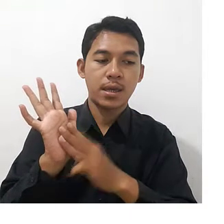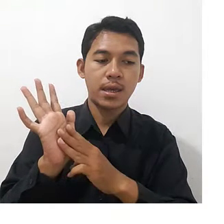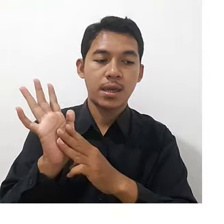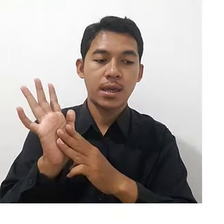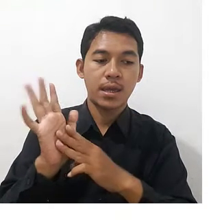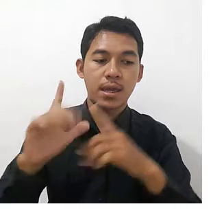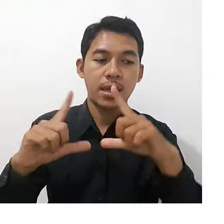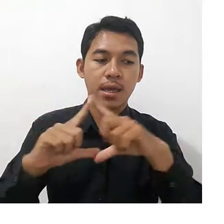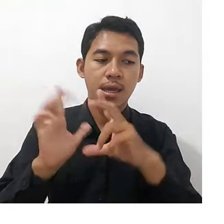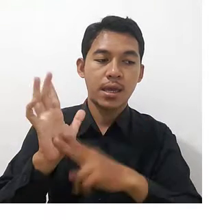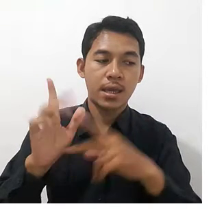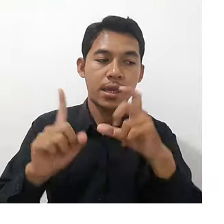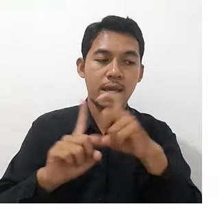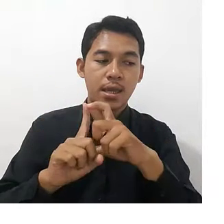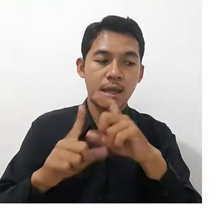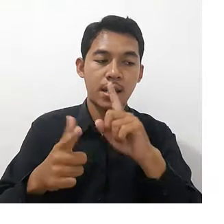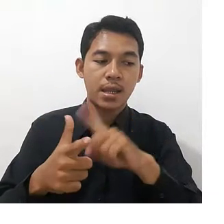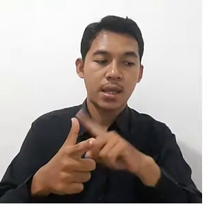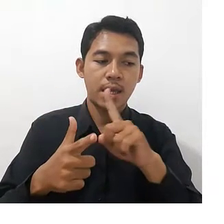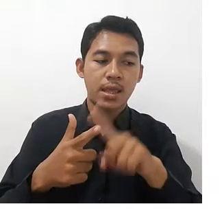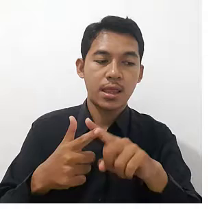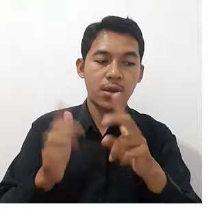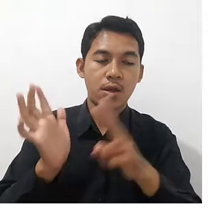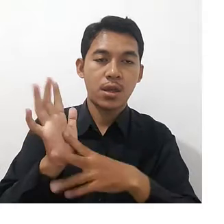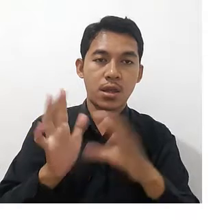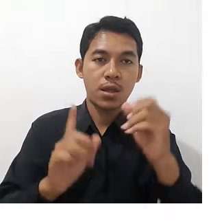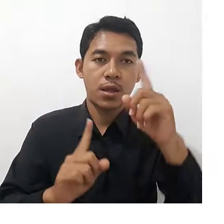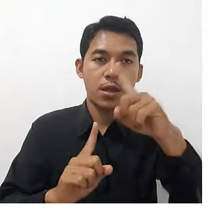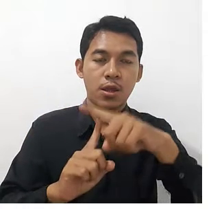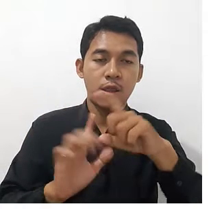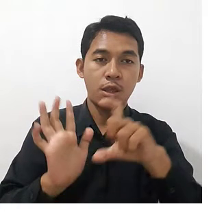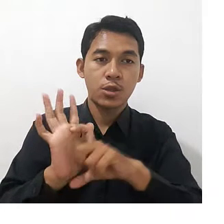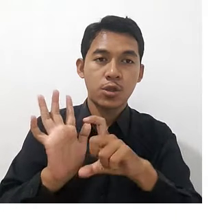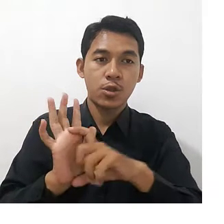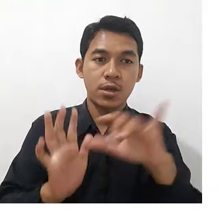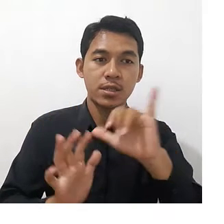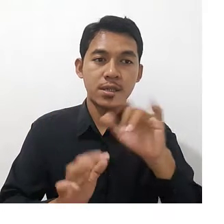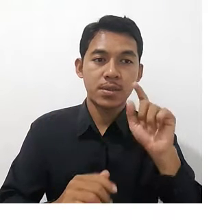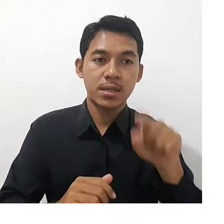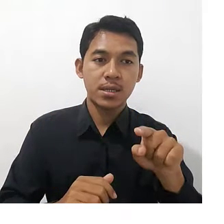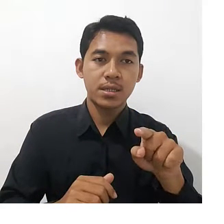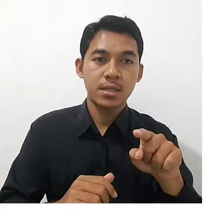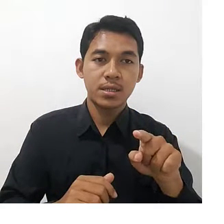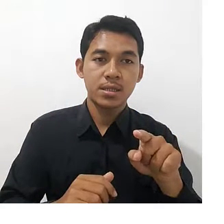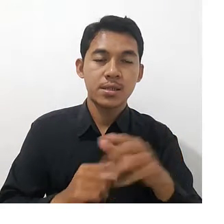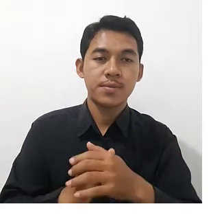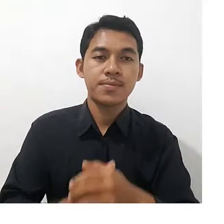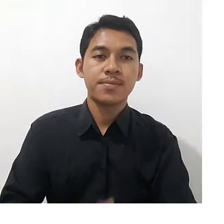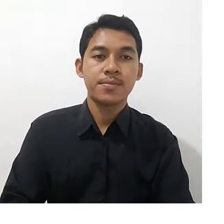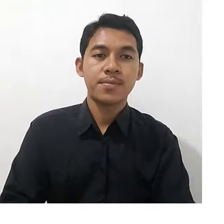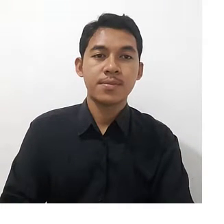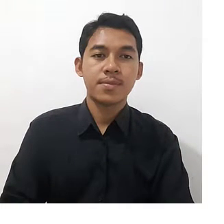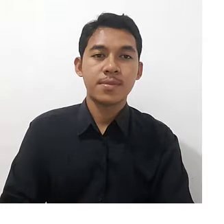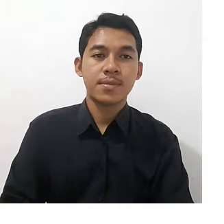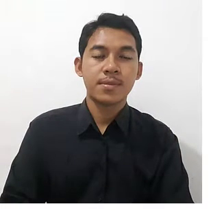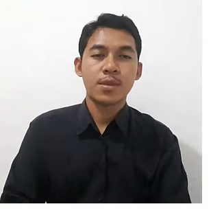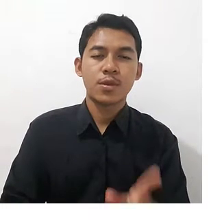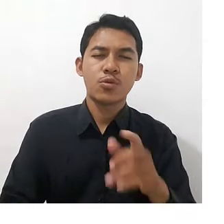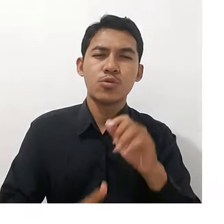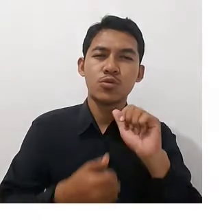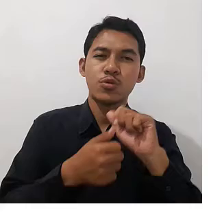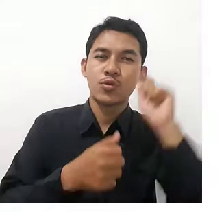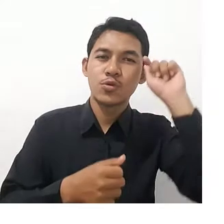kayak gini nih. Nah, ini N. Terus kalau OR tuh misalkan yang kayak gini gitu. Set, set. Aduh, susah banget gambar